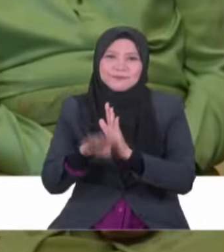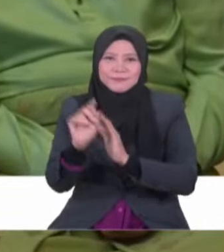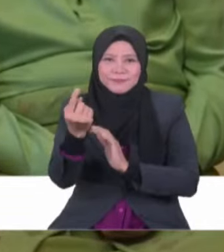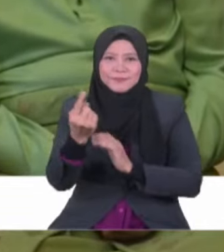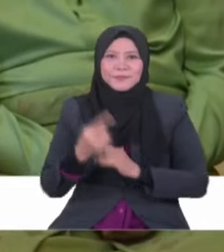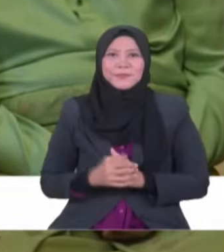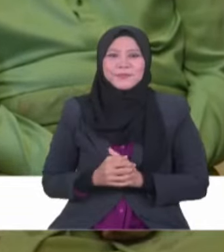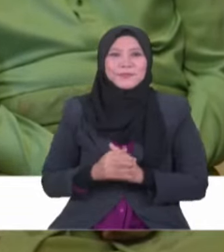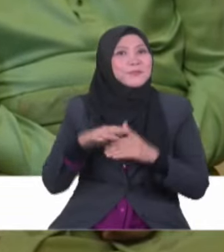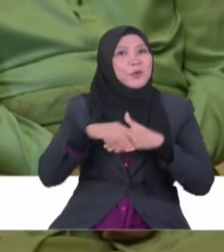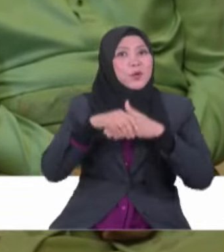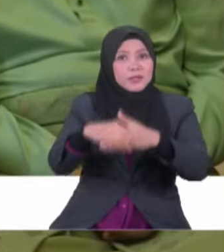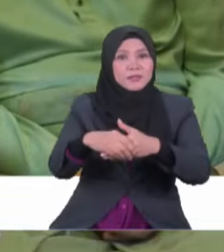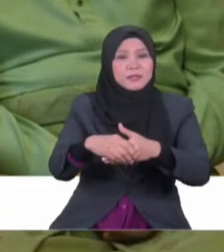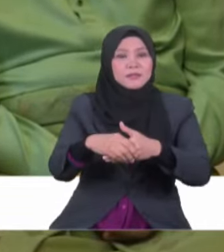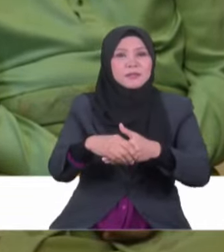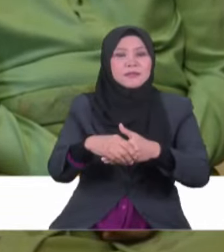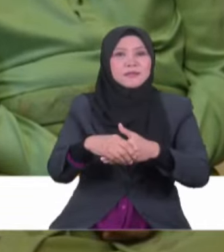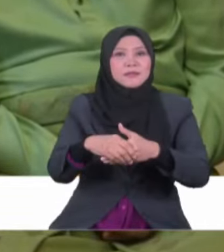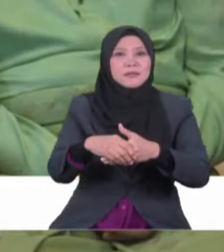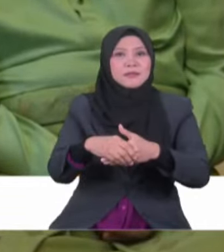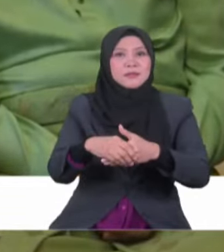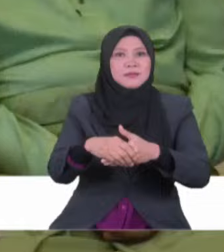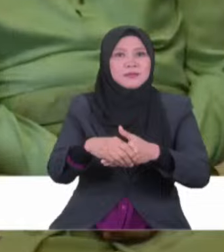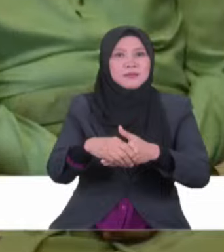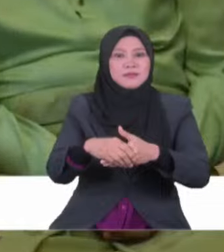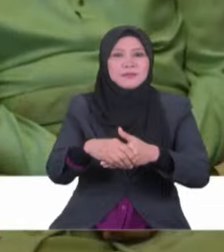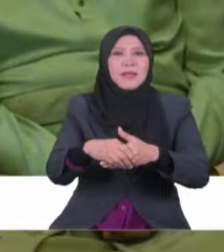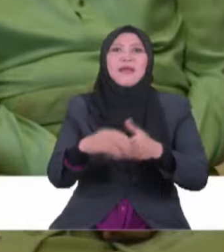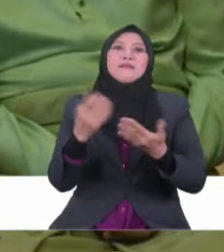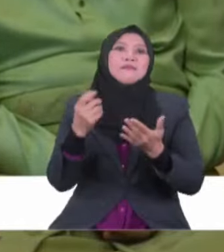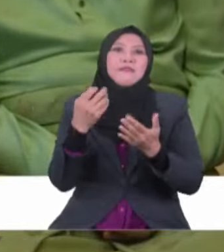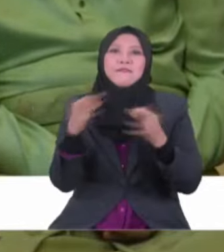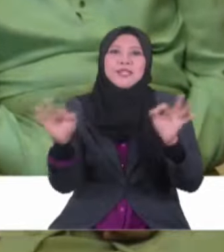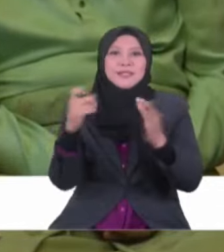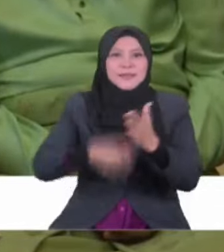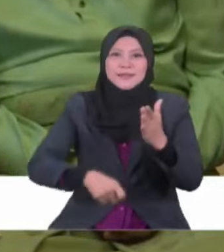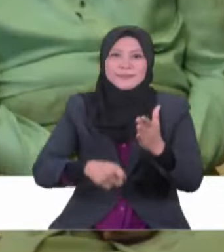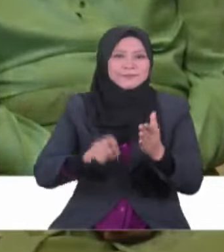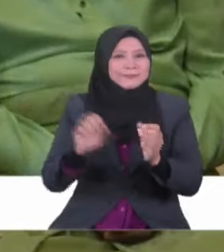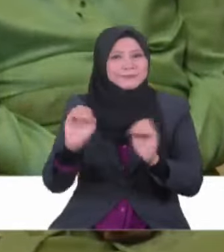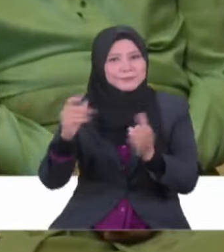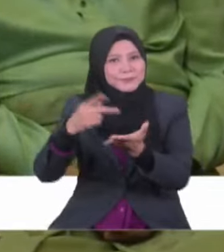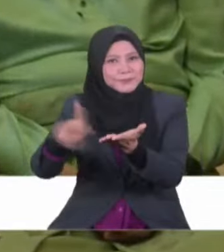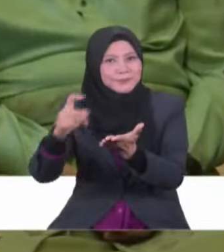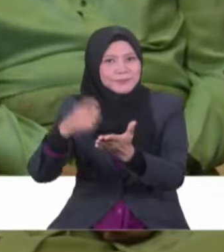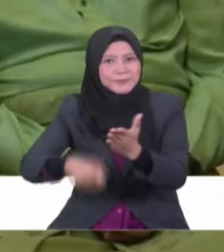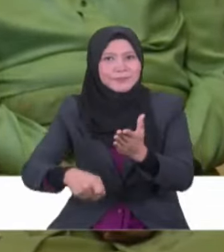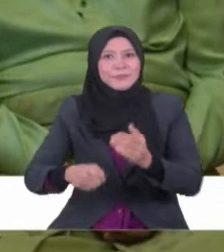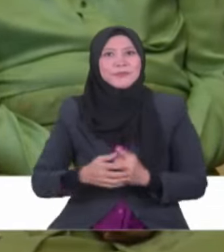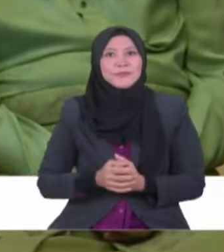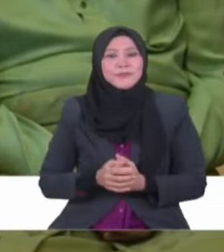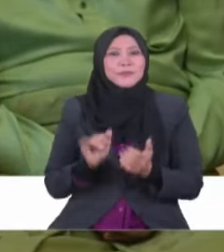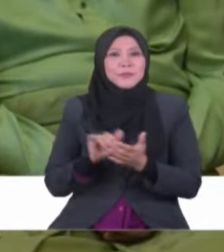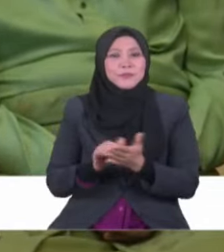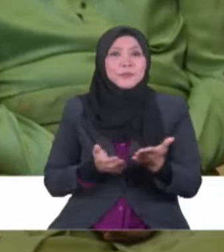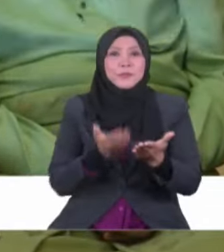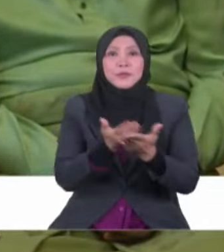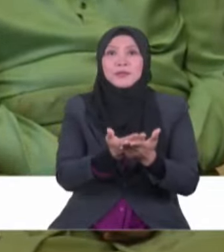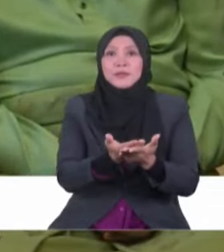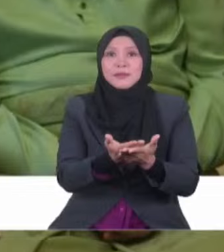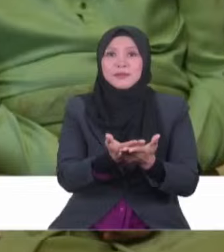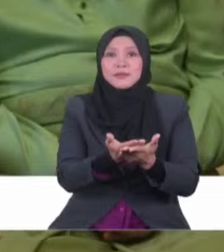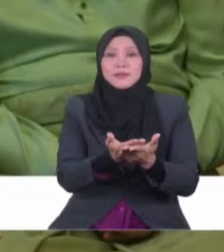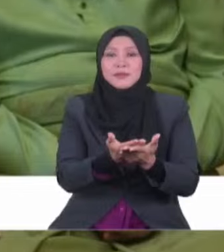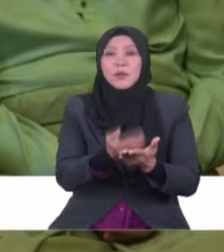itu bonus akan dikecualikan dari cukai. Dan ini terpakai atau usul Premier itu